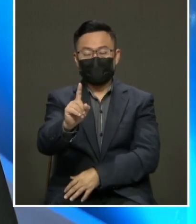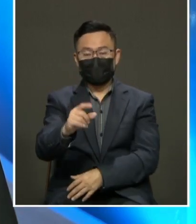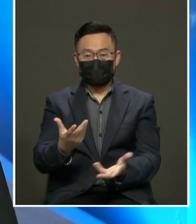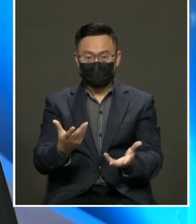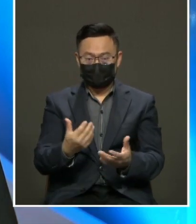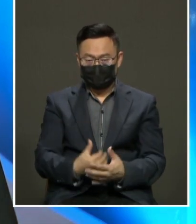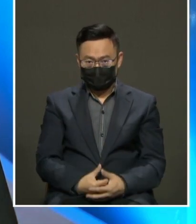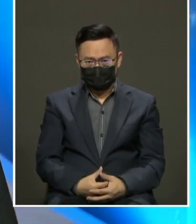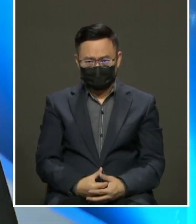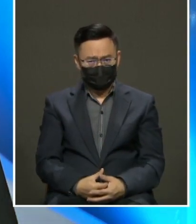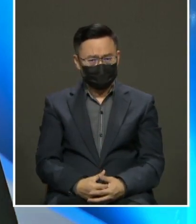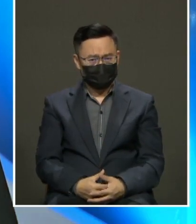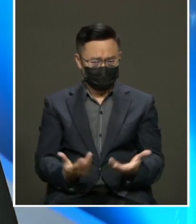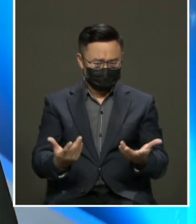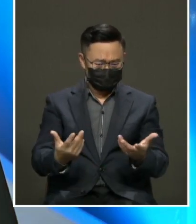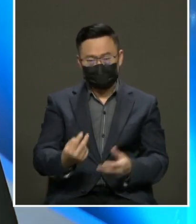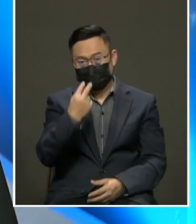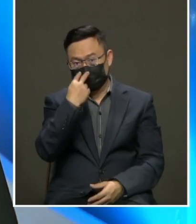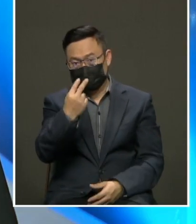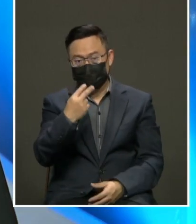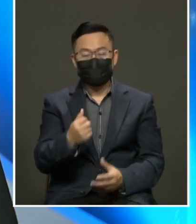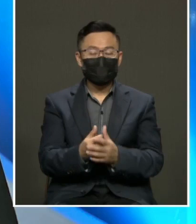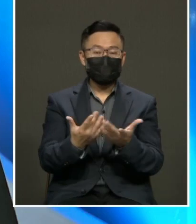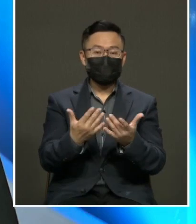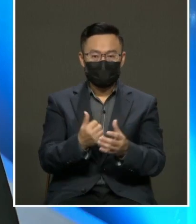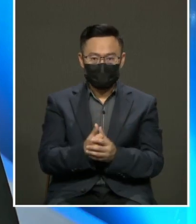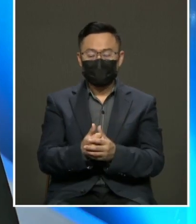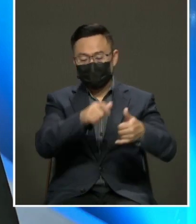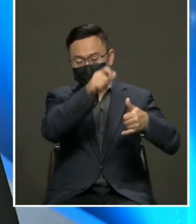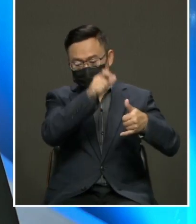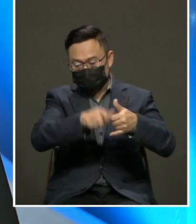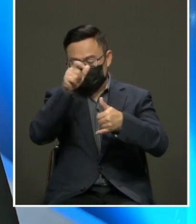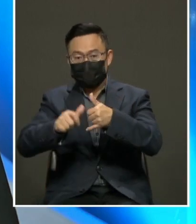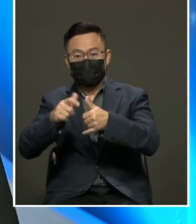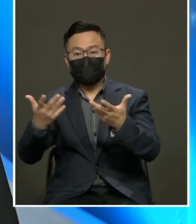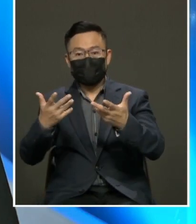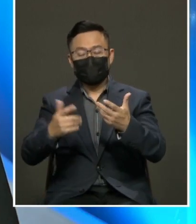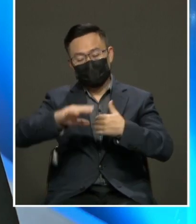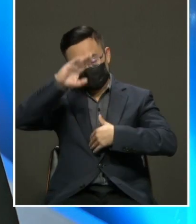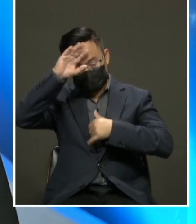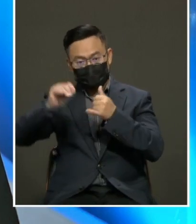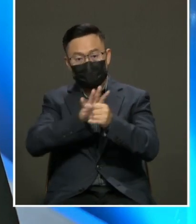หร่จะได้เห็นสักทีก็ต้องรอดูสถานการณ์เผื่อว่านักเตะขาดมีคนติดโควิดไปเราก็น่าจะได้เห็นโ